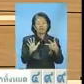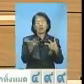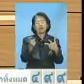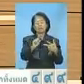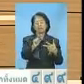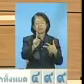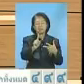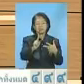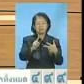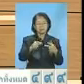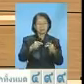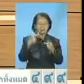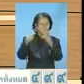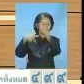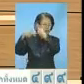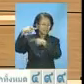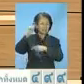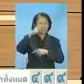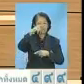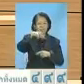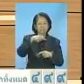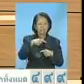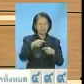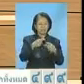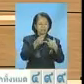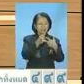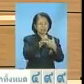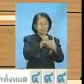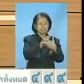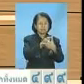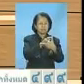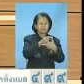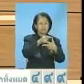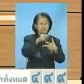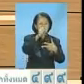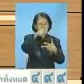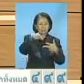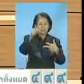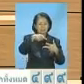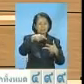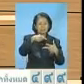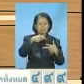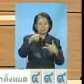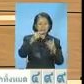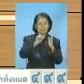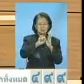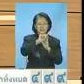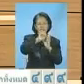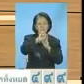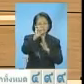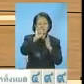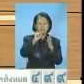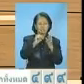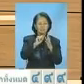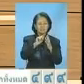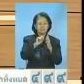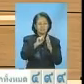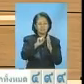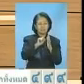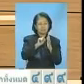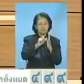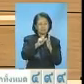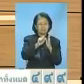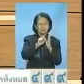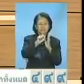ไทยระหว่างอังกฤษเชียงใหม่ลำพูนลำปางเนี่ยหายไปไหนจากประวัติศาสตร์ไทยวันนี้ค้นในแผ่